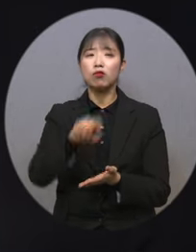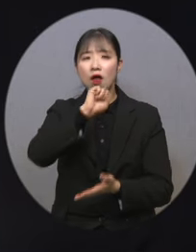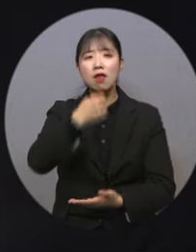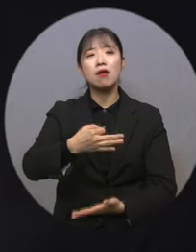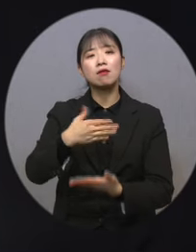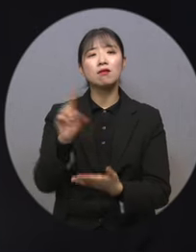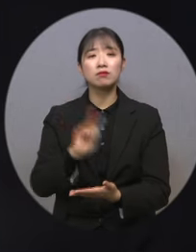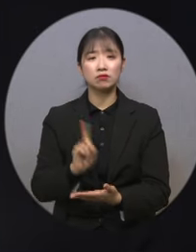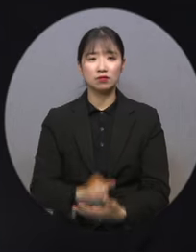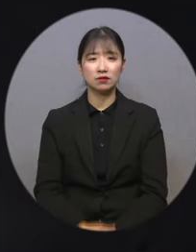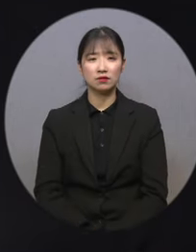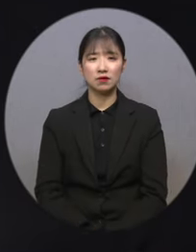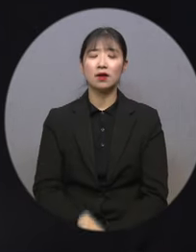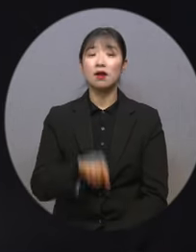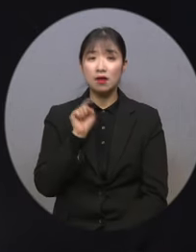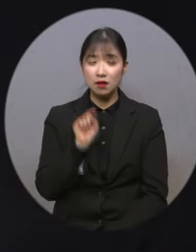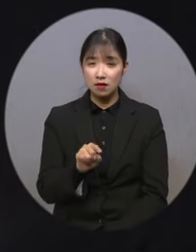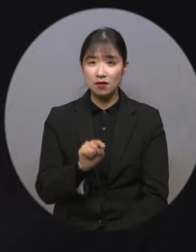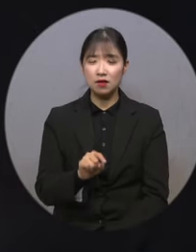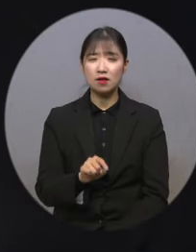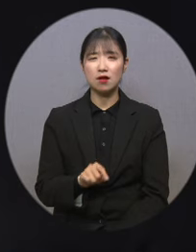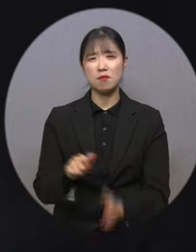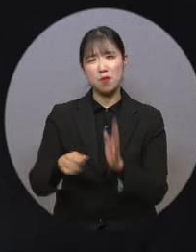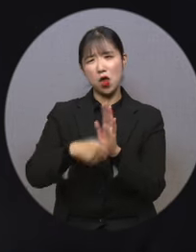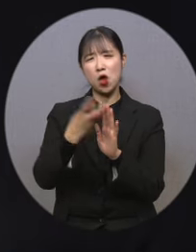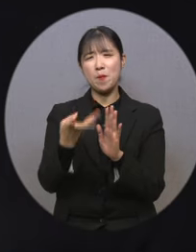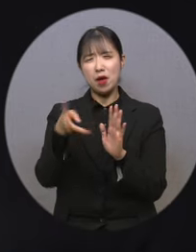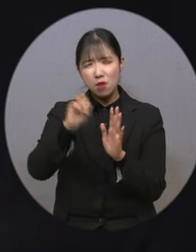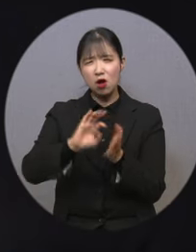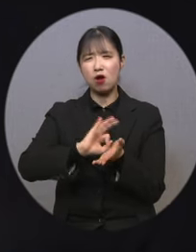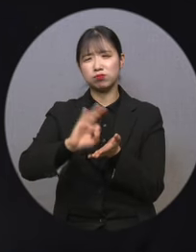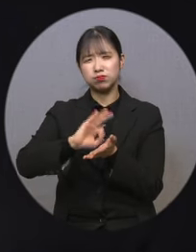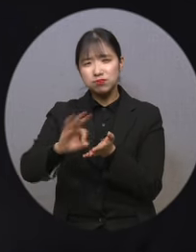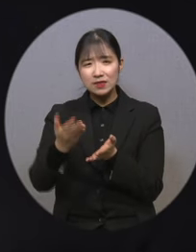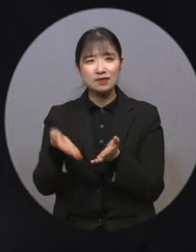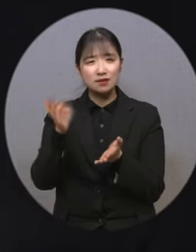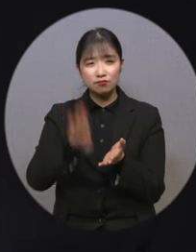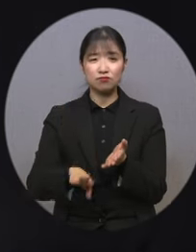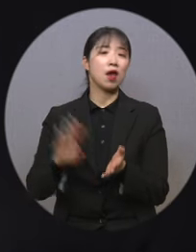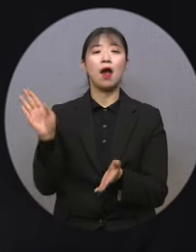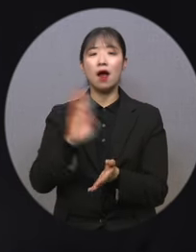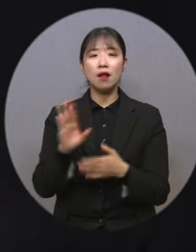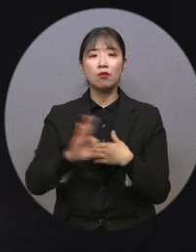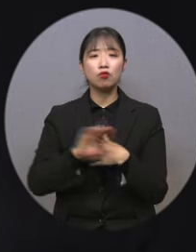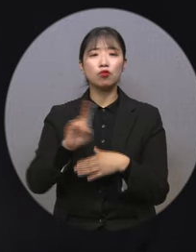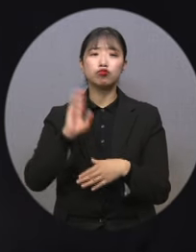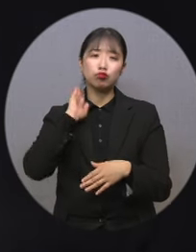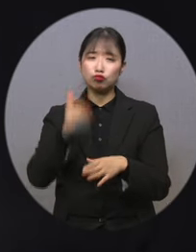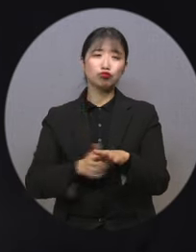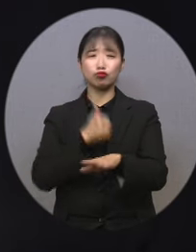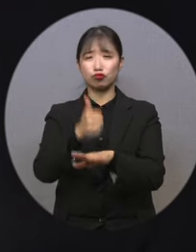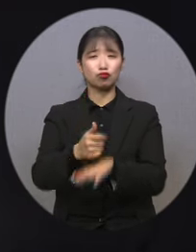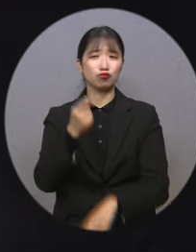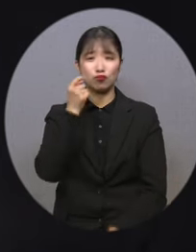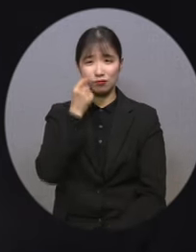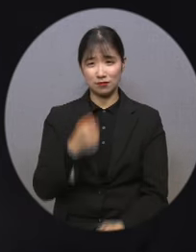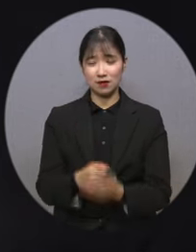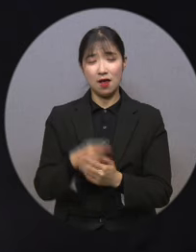어떻게? 그것은 몇백억이 들어가더라도. 예. 안 하게 되면은 대통령 안 나와야죠.